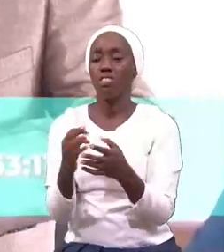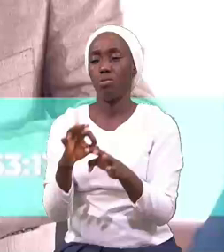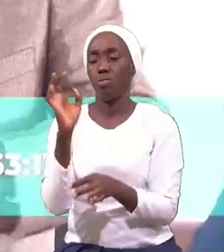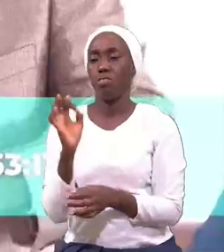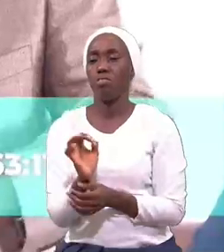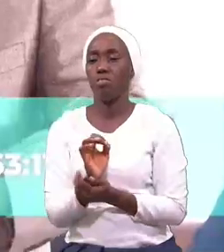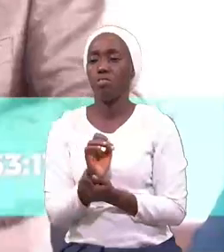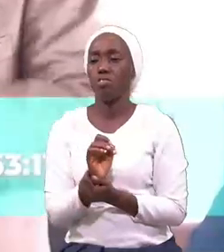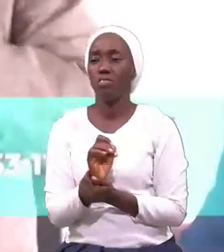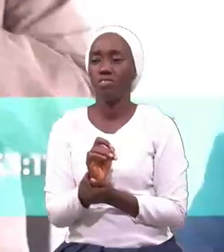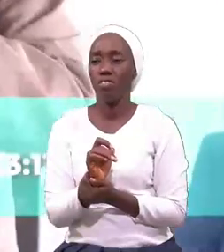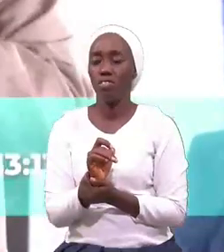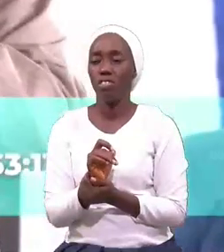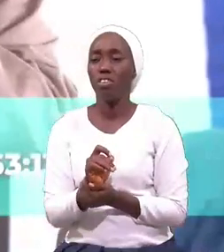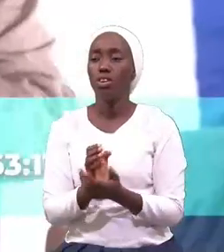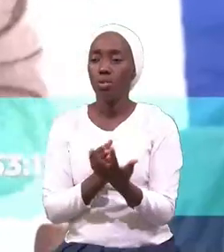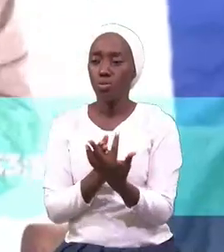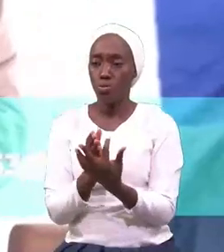Ne sous-estimez pas l'esprit de Dieu en vous.